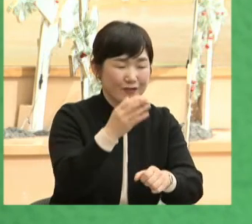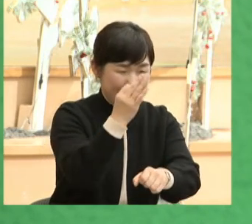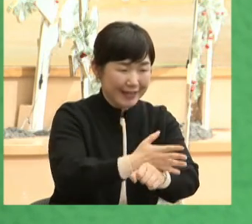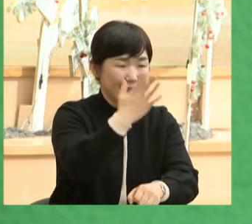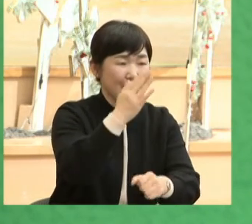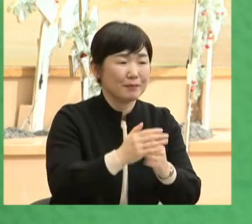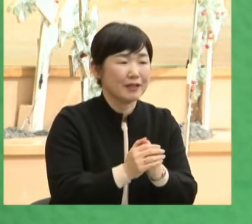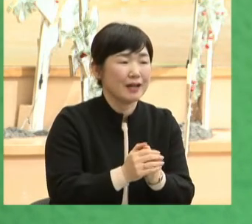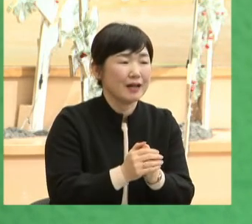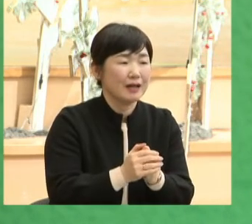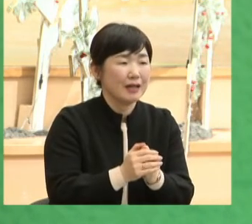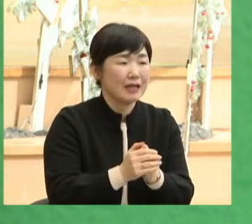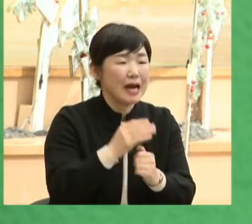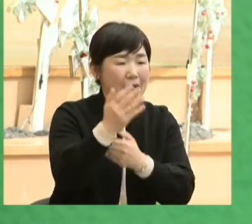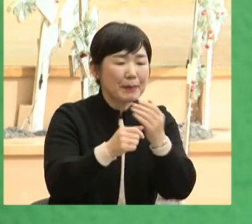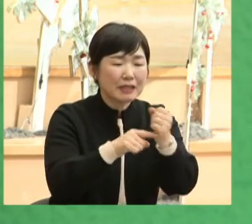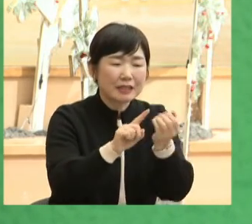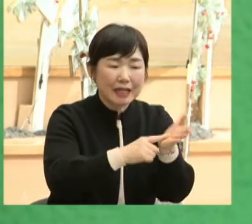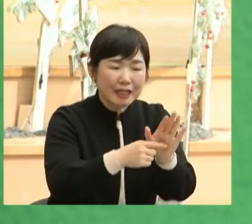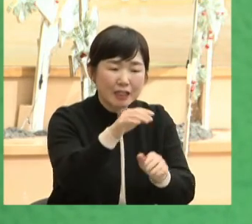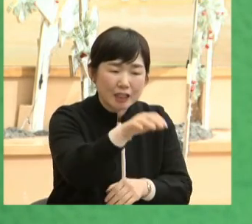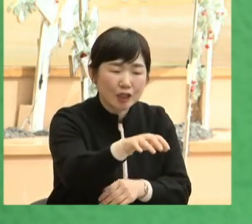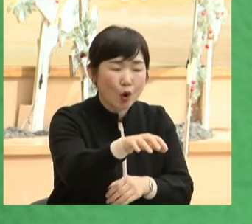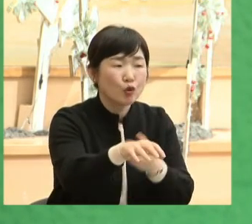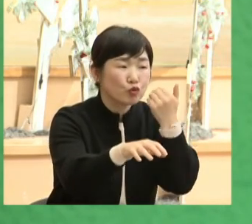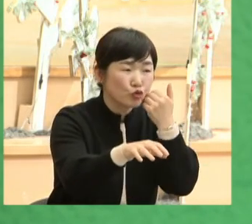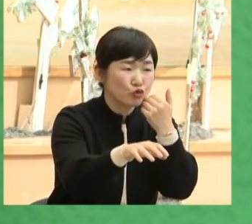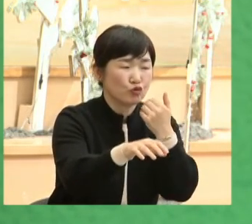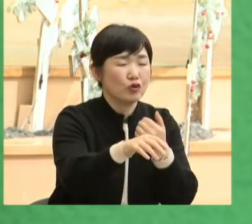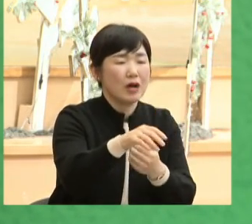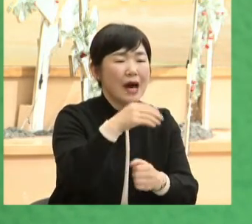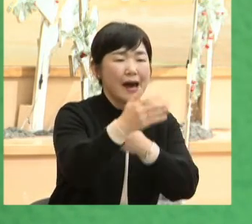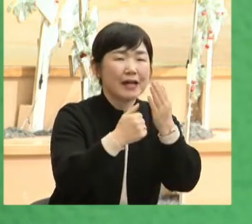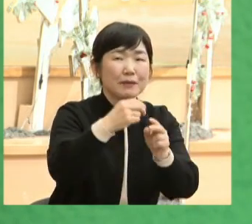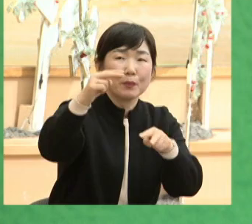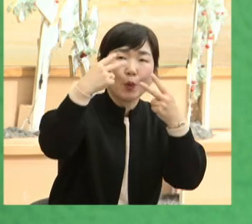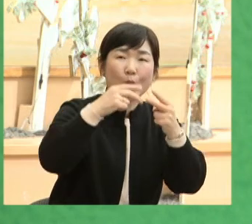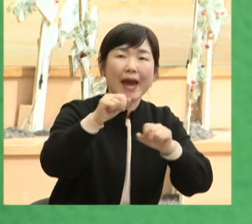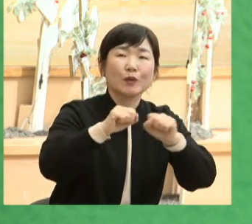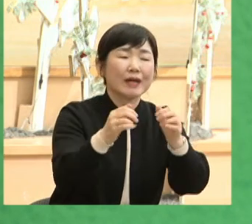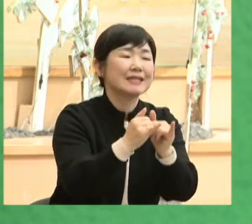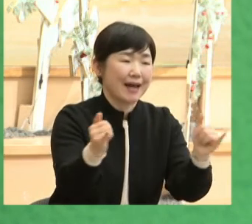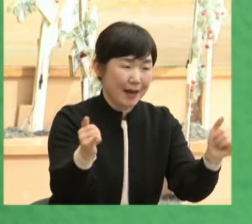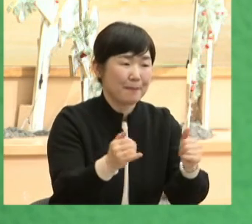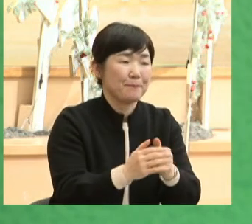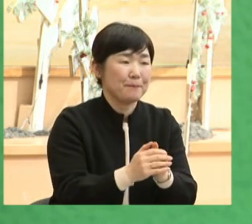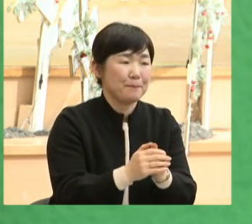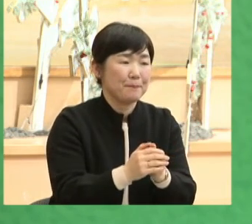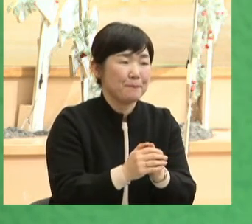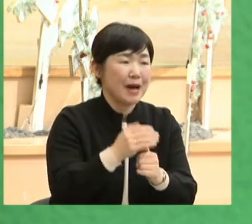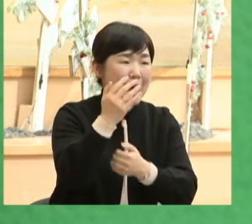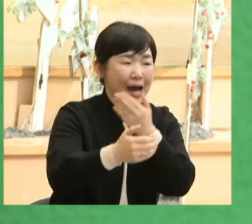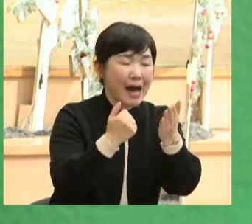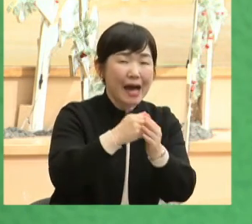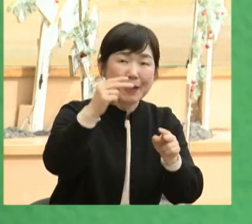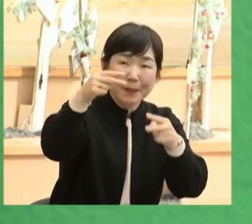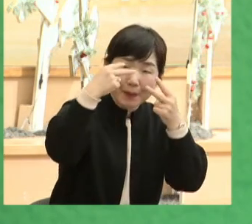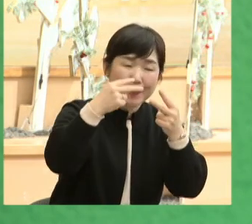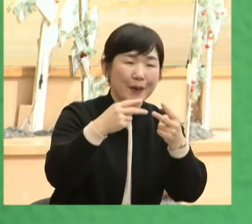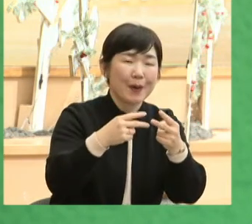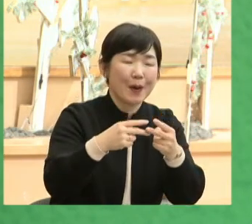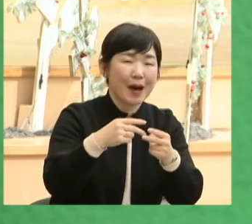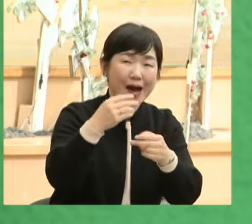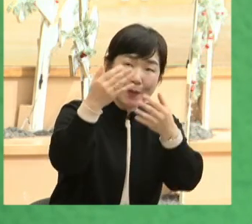누구에게 하나님의 뜻을 드러내 보이시는가 코람데오의 삶을 사는 사람 하나님 앞에서 사는